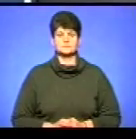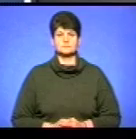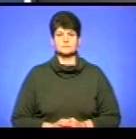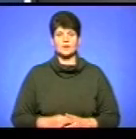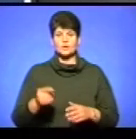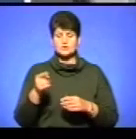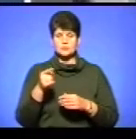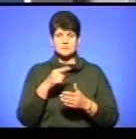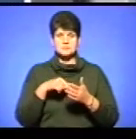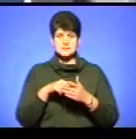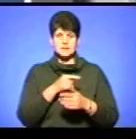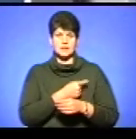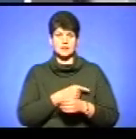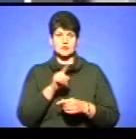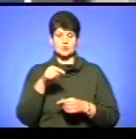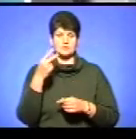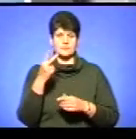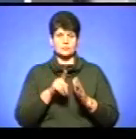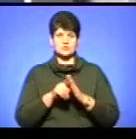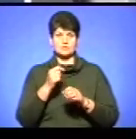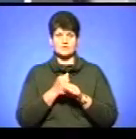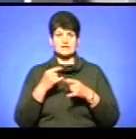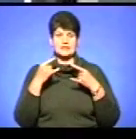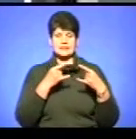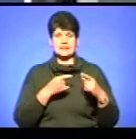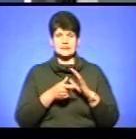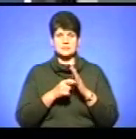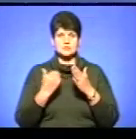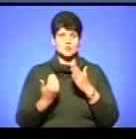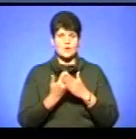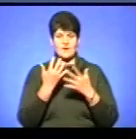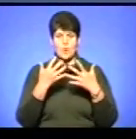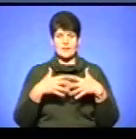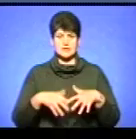У Тернопільській міській лікарні номер 2 запрацював рентген-кабінет з новим обладнанням.